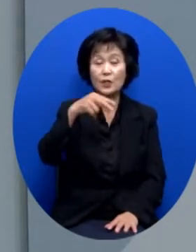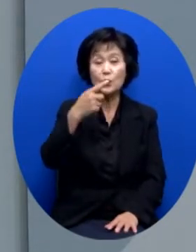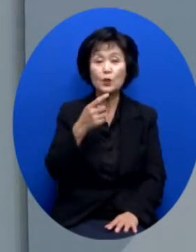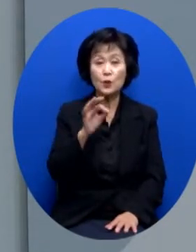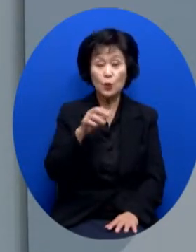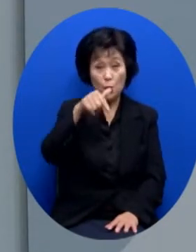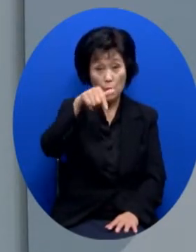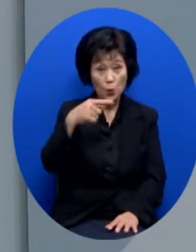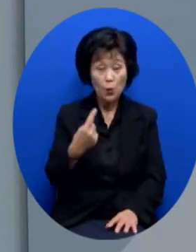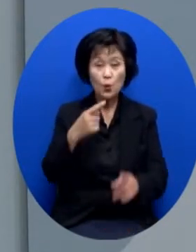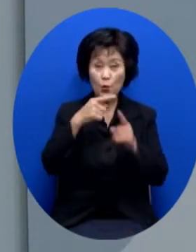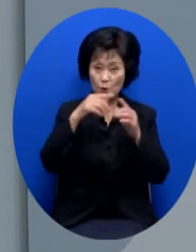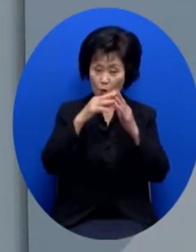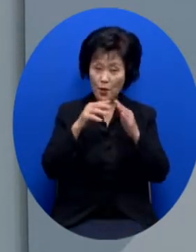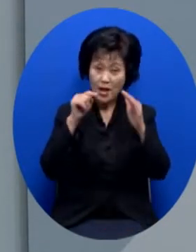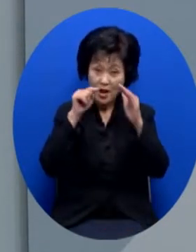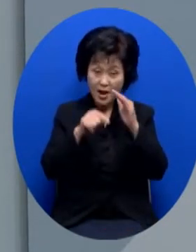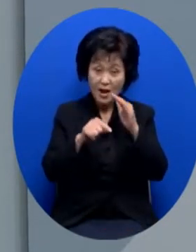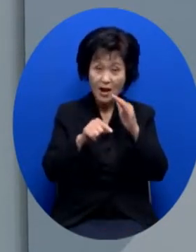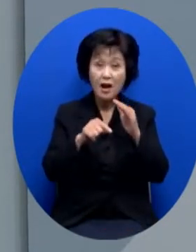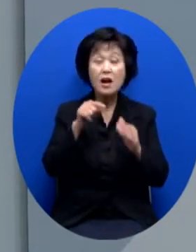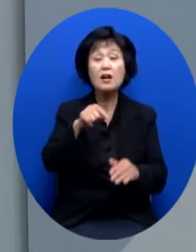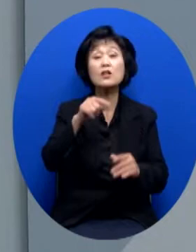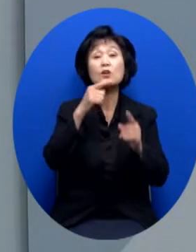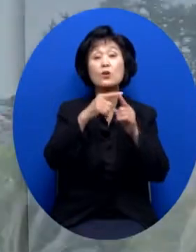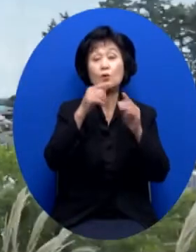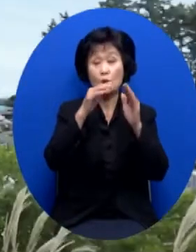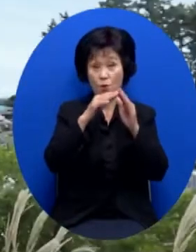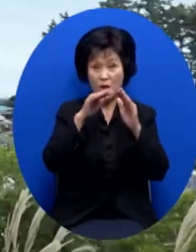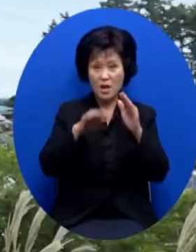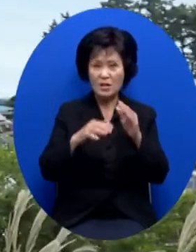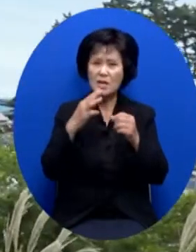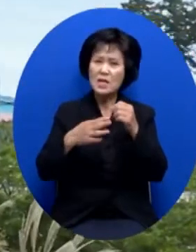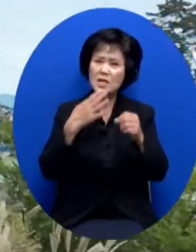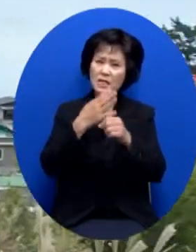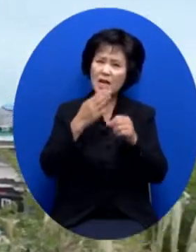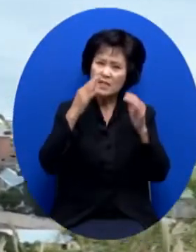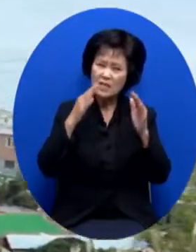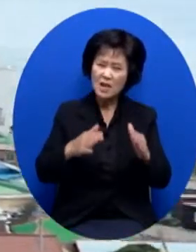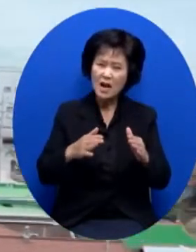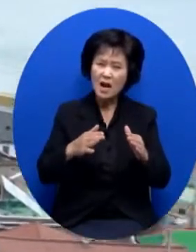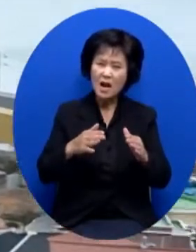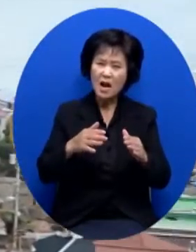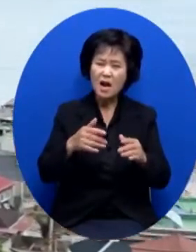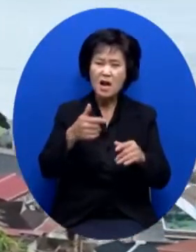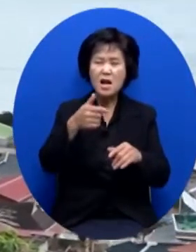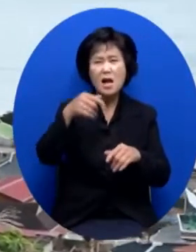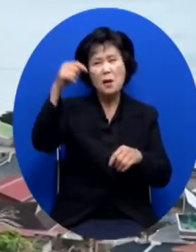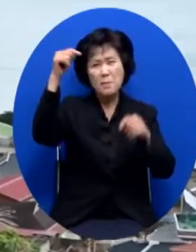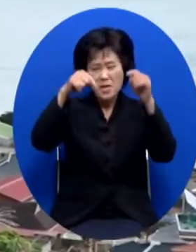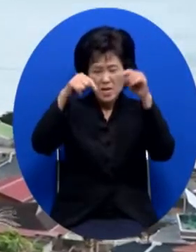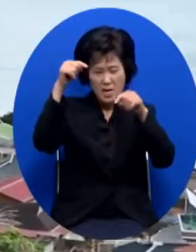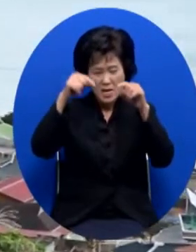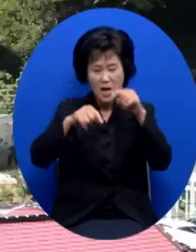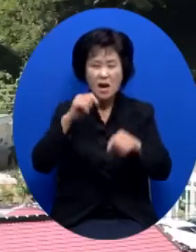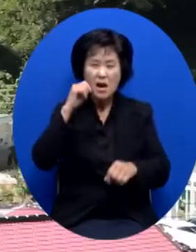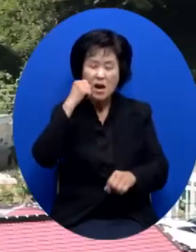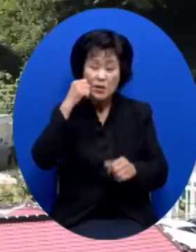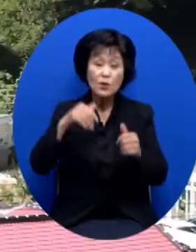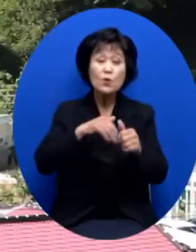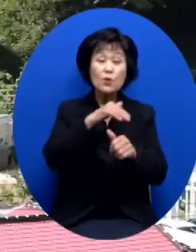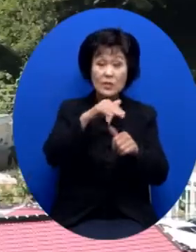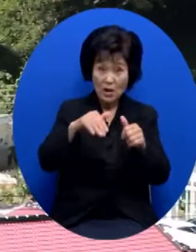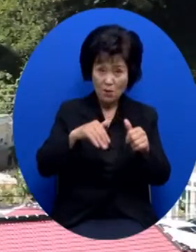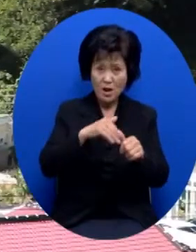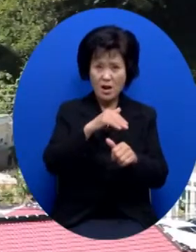봉사하는 일을 하게 되었습니다. 그 동고교회는 4년 동안 비가 새고 그 어려운 상황 가운데